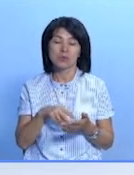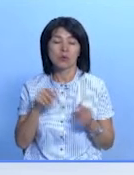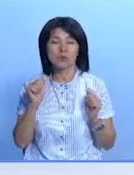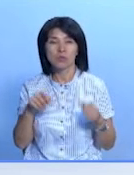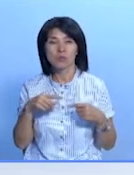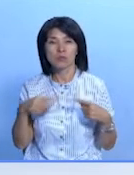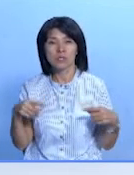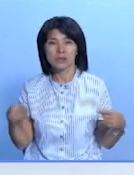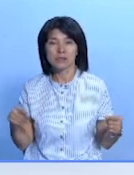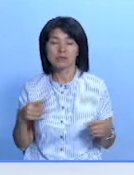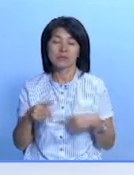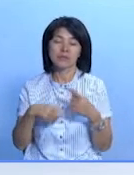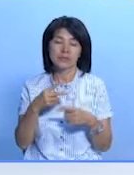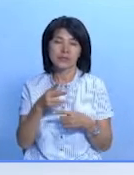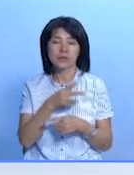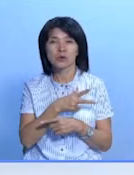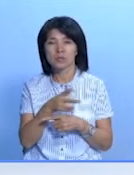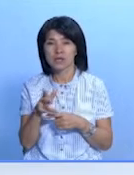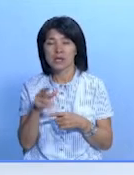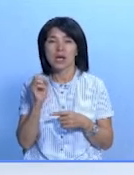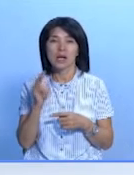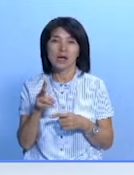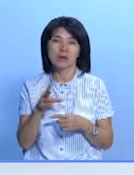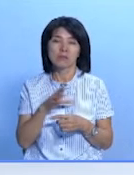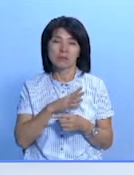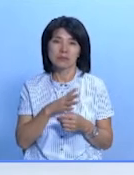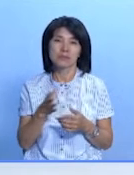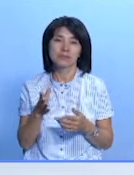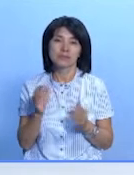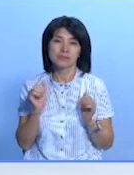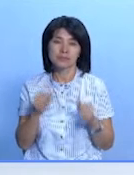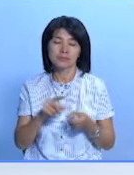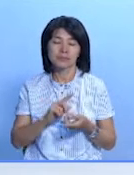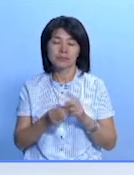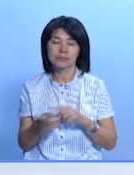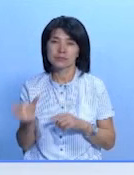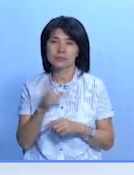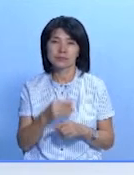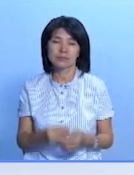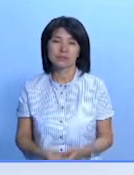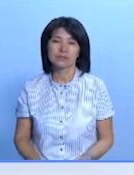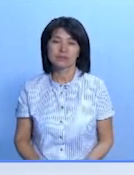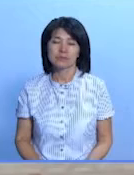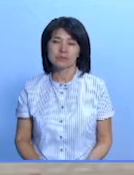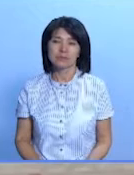по-разному. В нашем следующем материале о том, как одна некорректная публикация может перевернуть все с ног на голову.